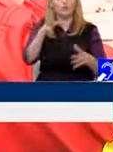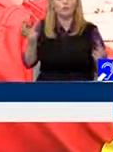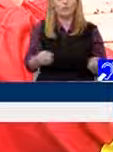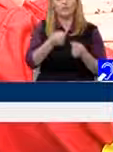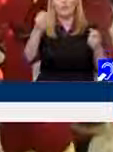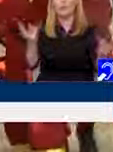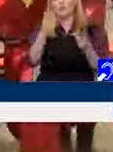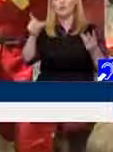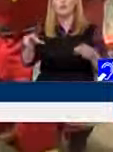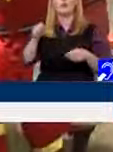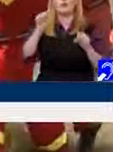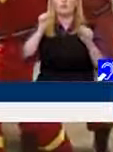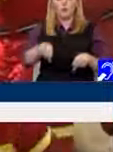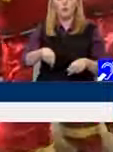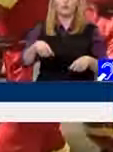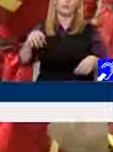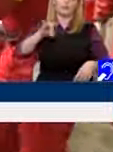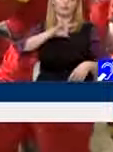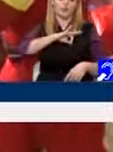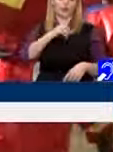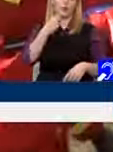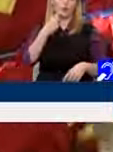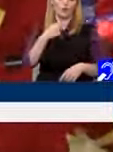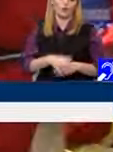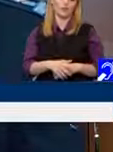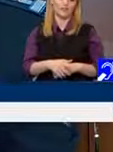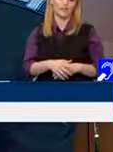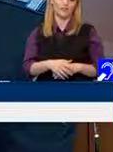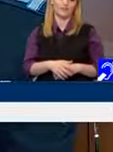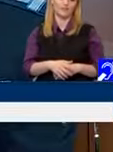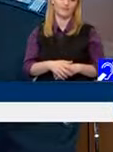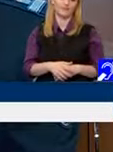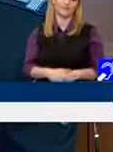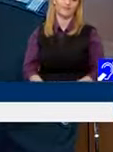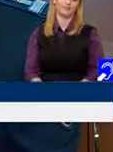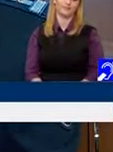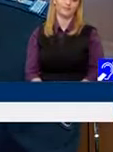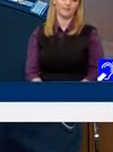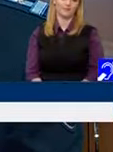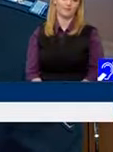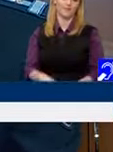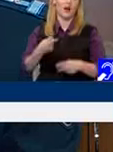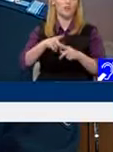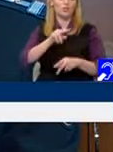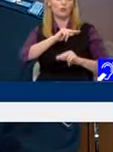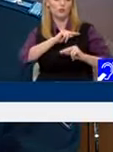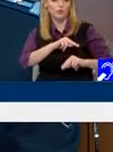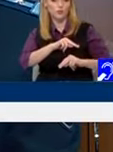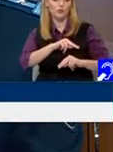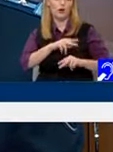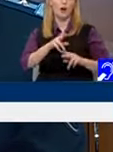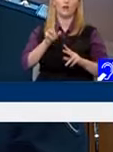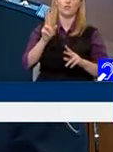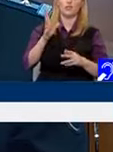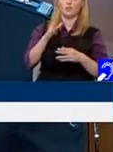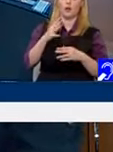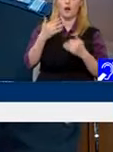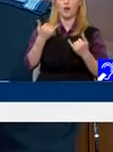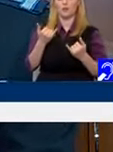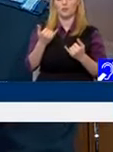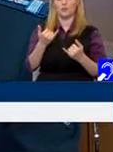și pompierii să poată purta și uniforma roșie de paramedic. Acel angajat sau acel colega nostru care